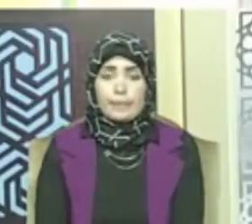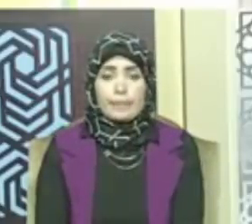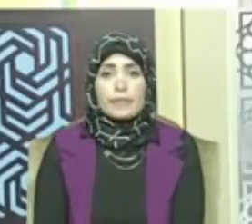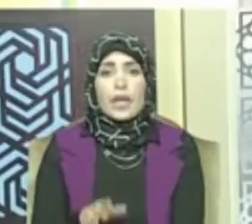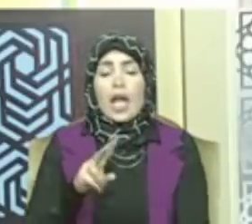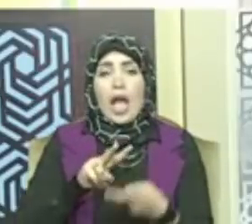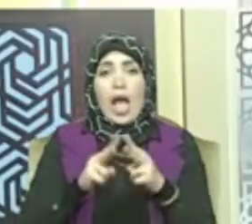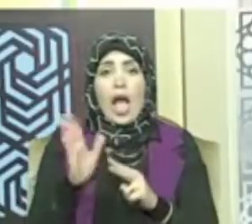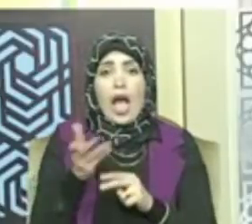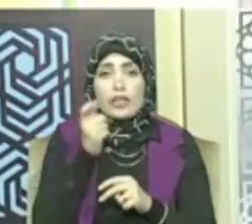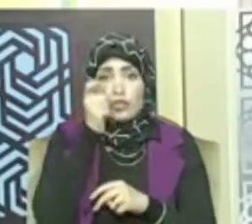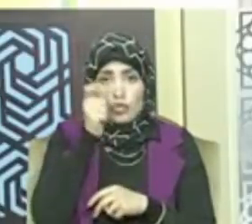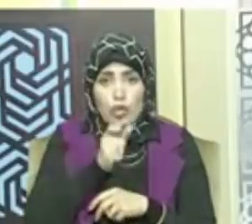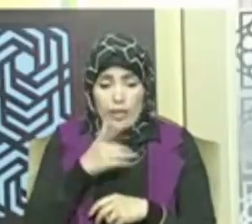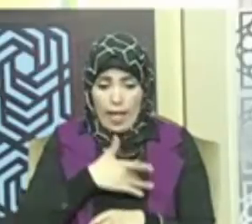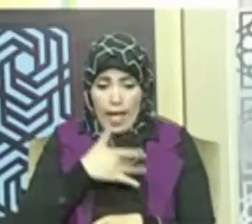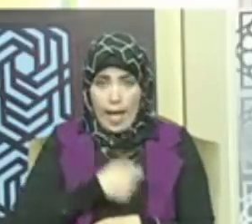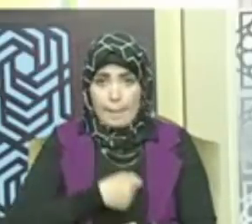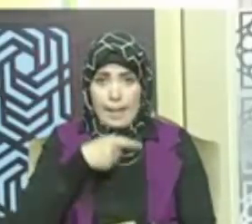بي